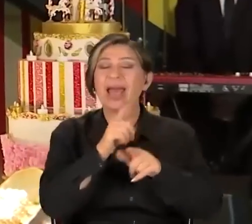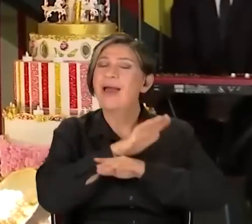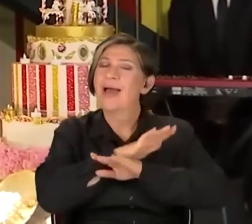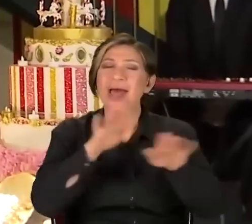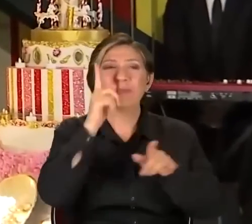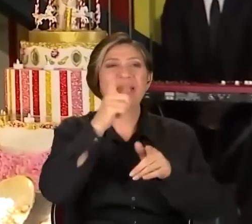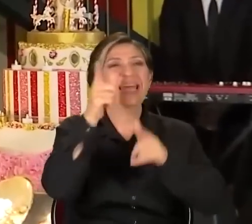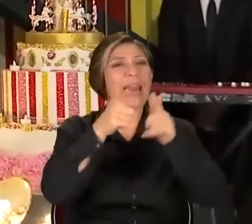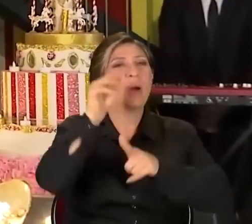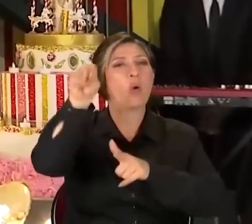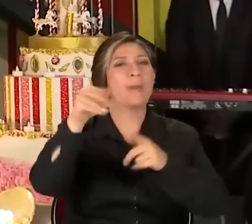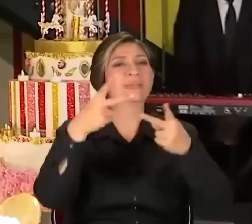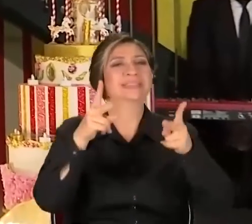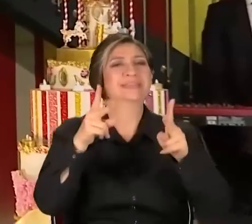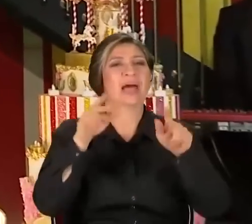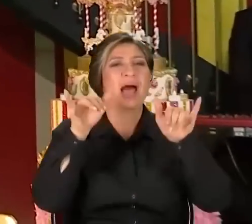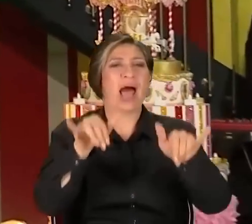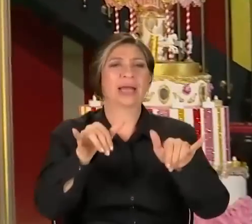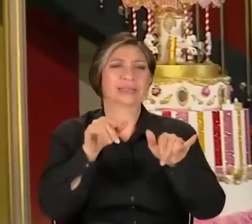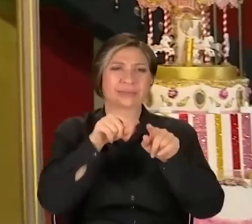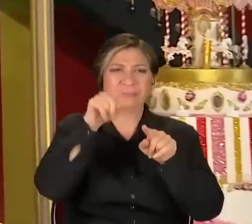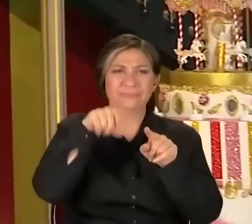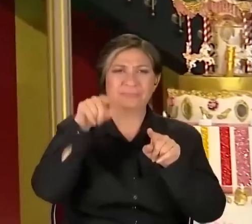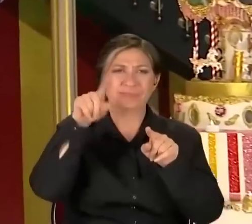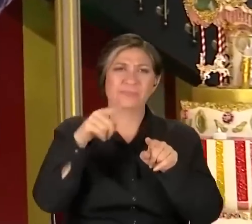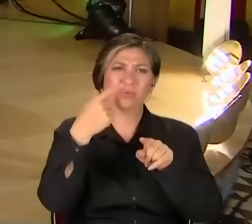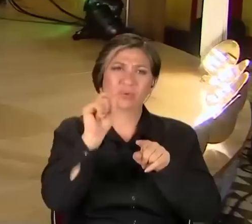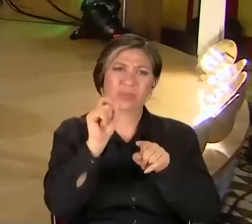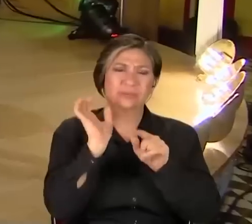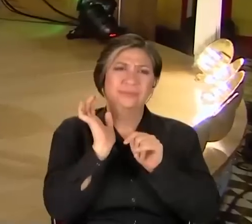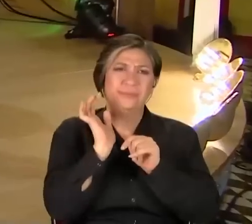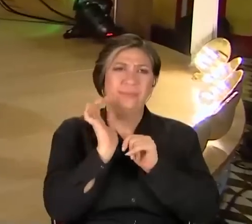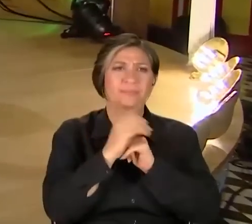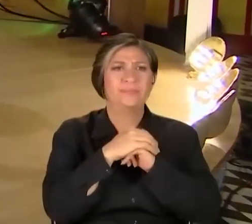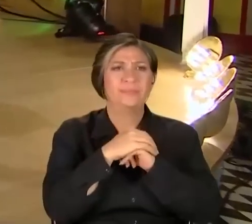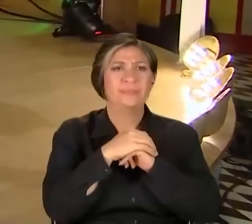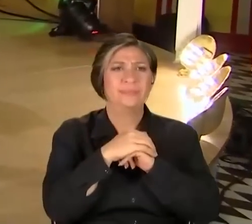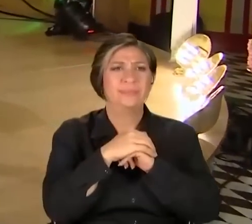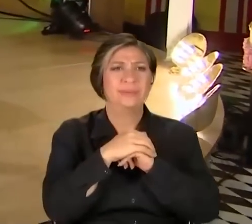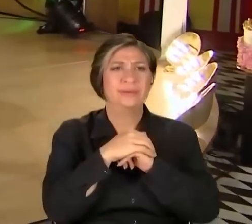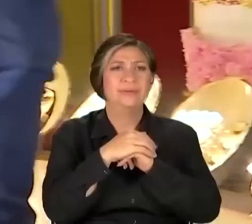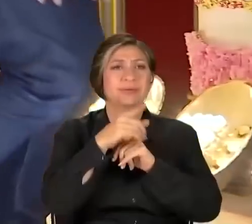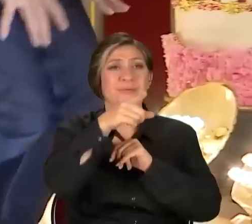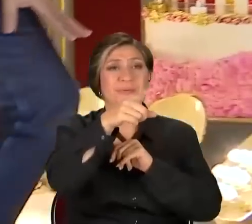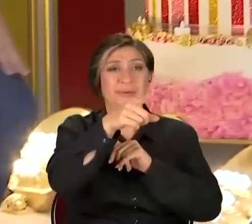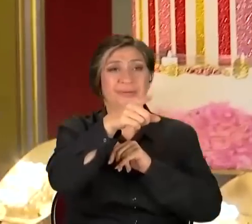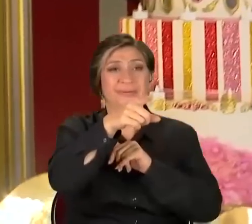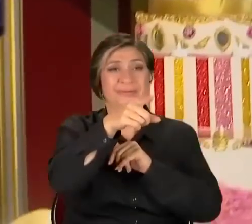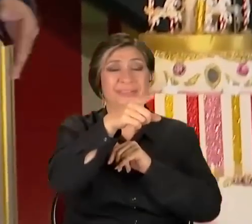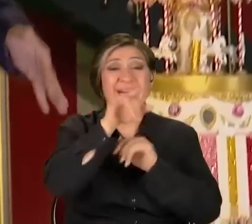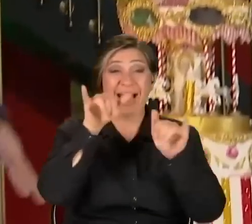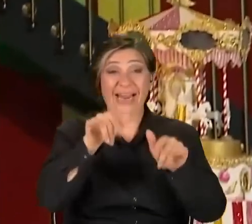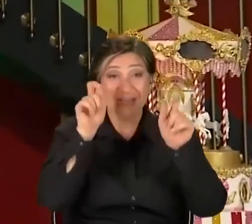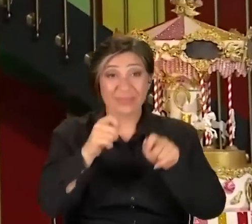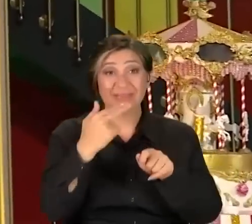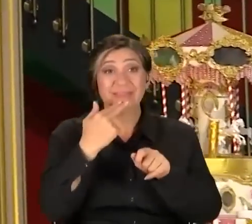herhangi bir klibe koyabilirsin yani Zaten aynı bpm ile gidiyor değil mi hepsi 90 90'la gidiyor yani değişiyor abi o şu 90 da şunu yapıyor